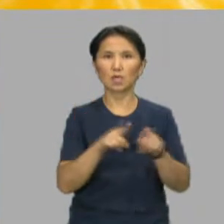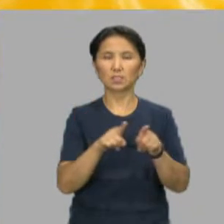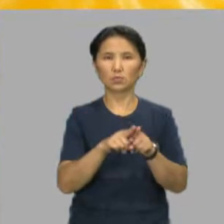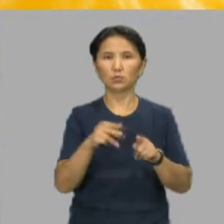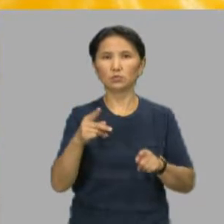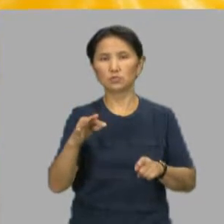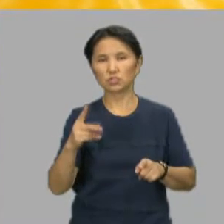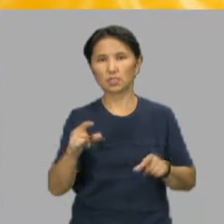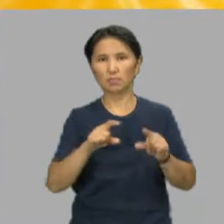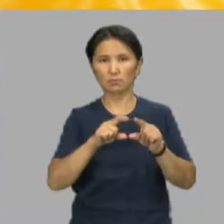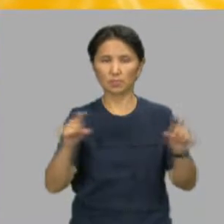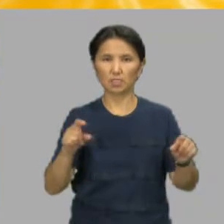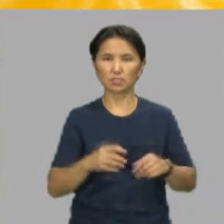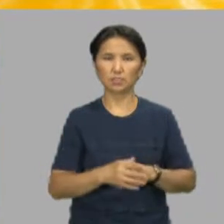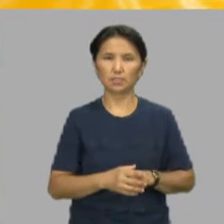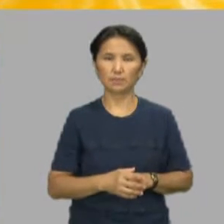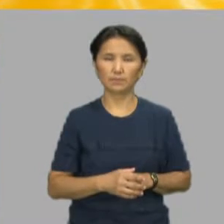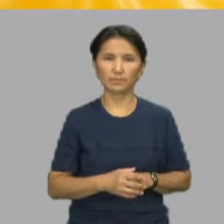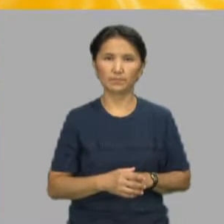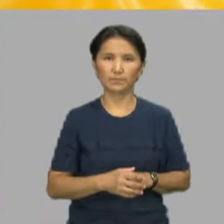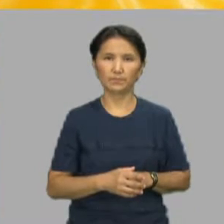членами,